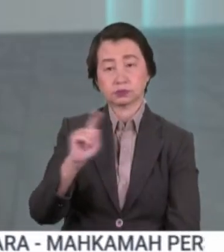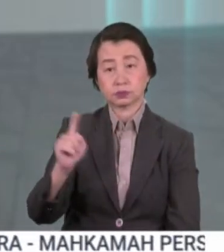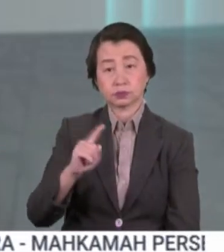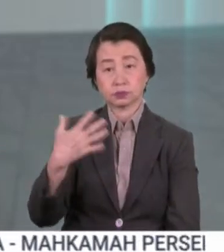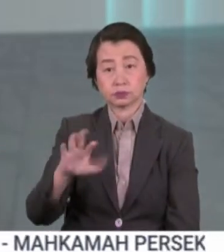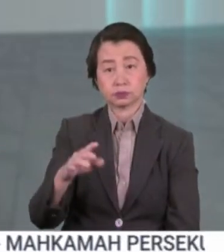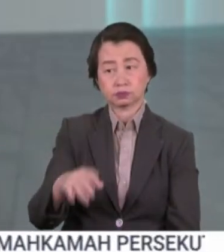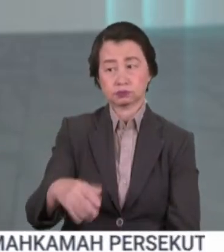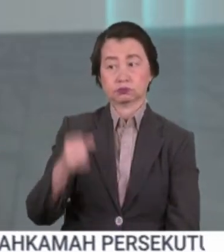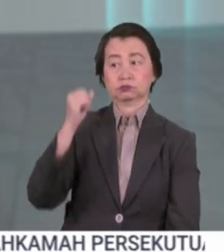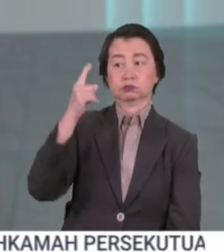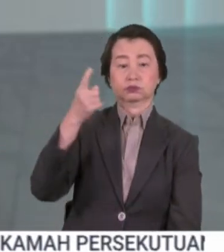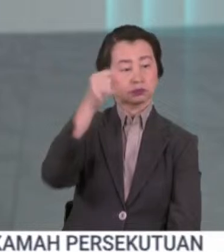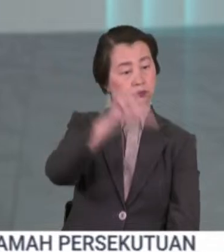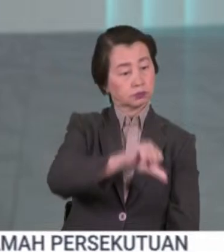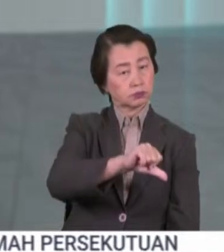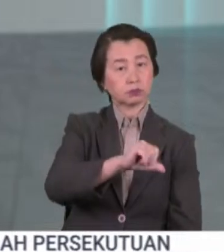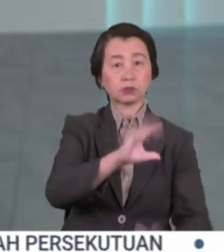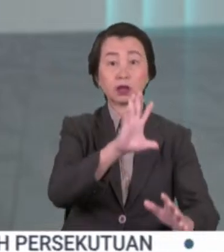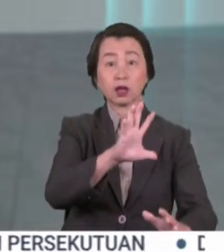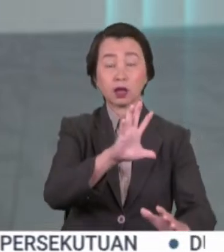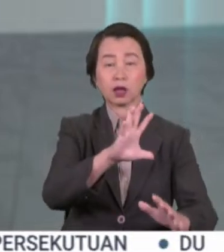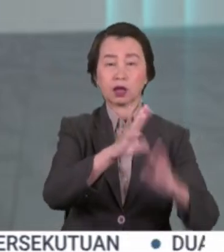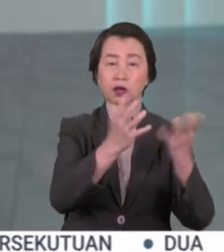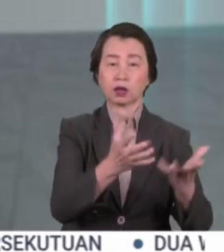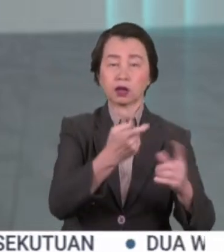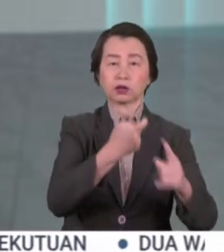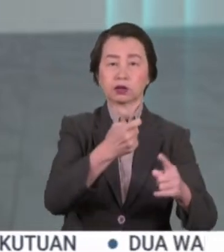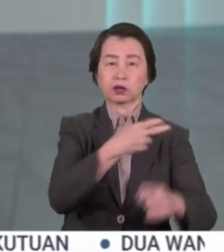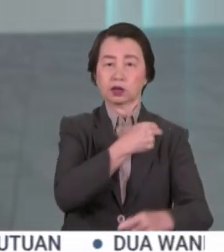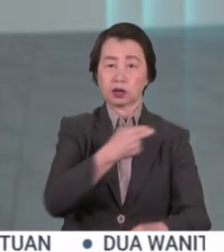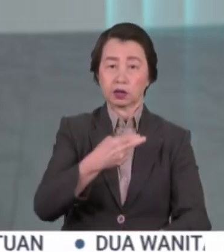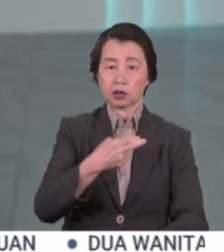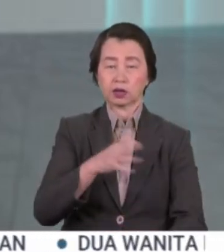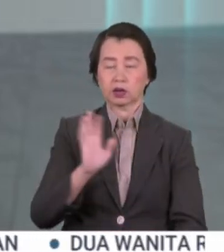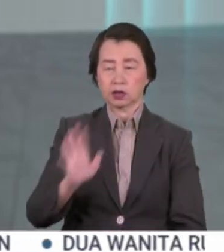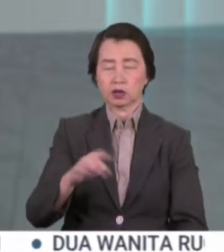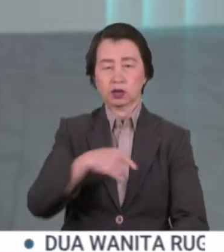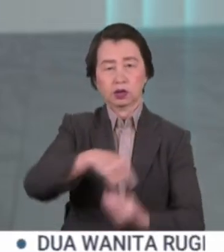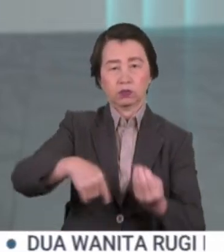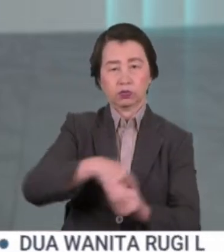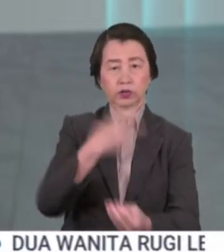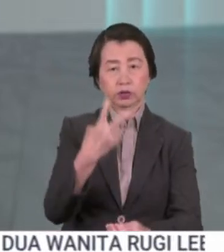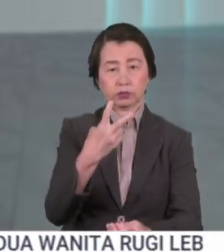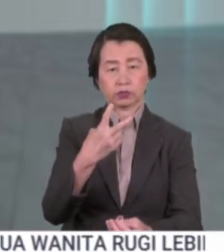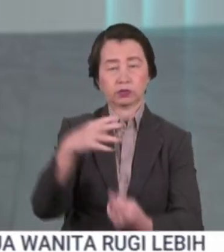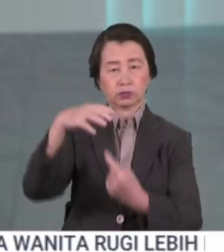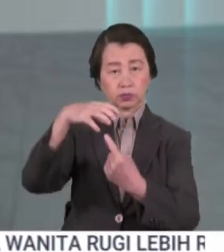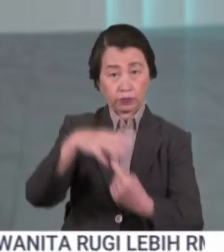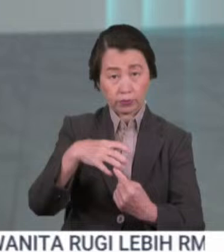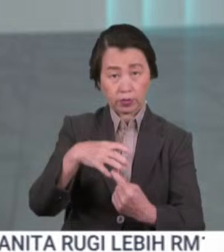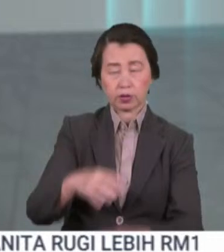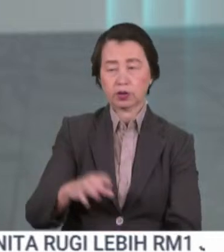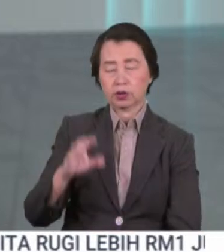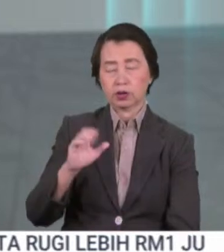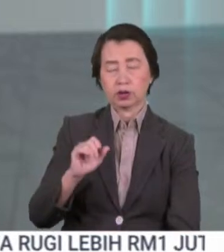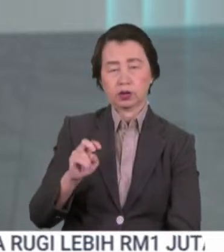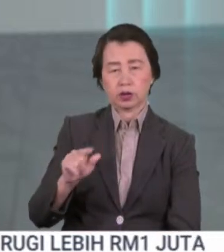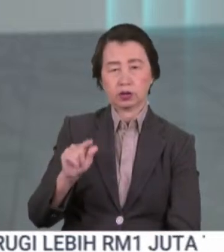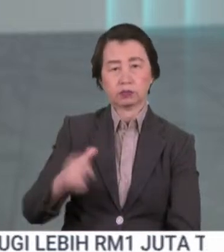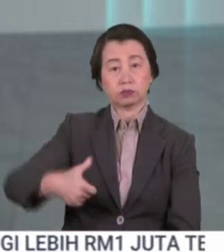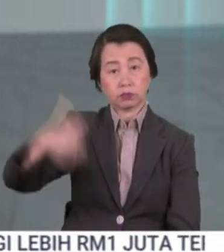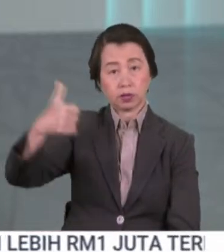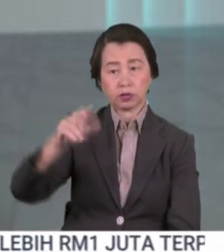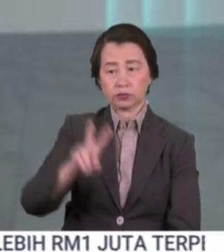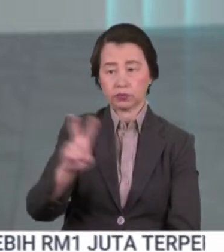selepas menyingkirkan pemain ranking ke-5 dunia dari Indonesia zonate Christie pada postingan kedua ke Jonan menang